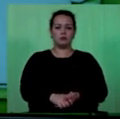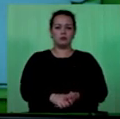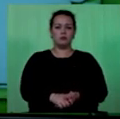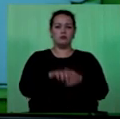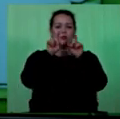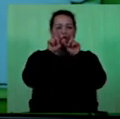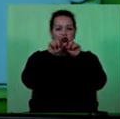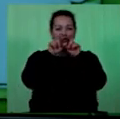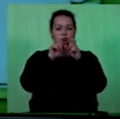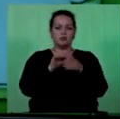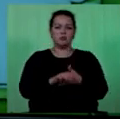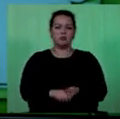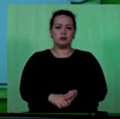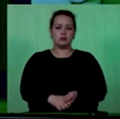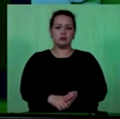насекомые,